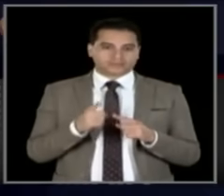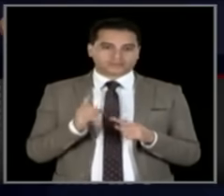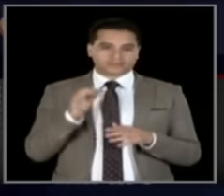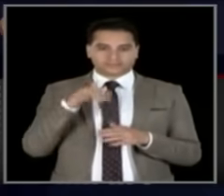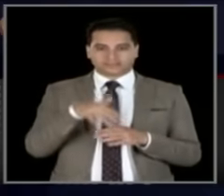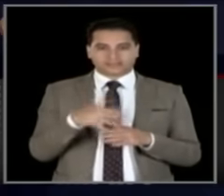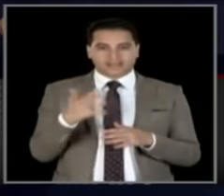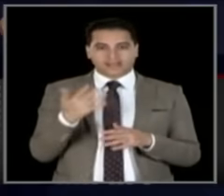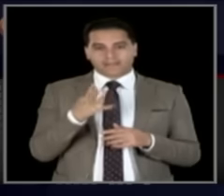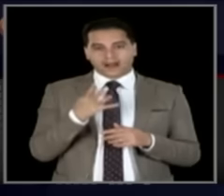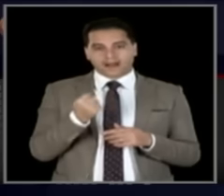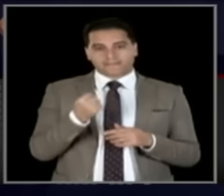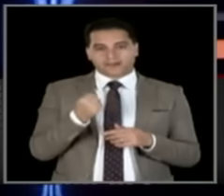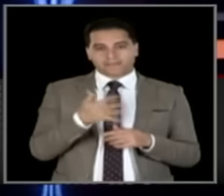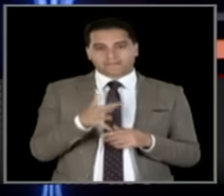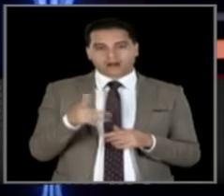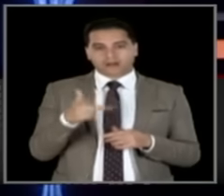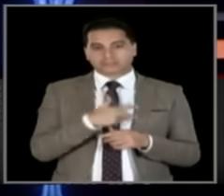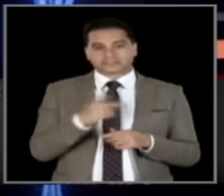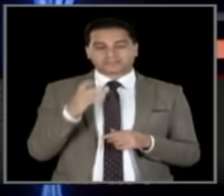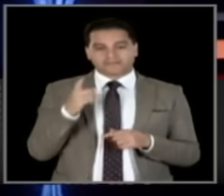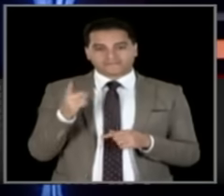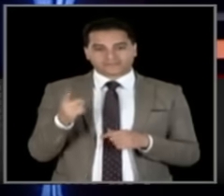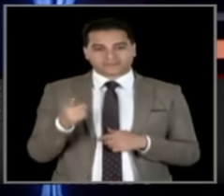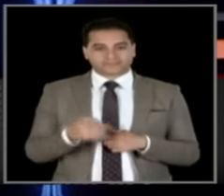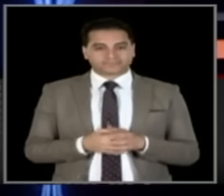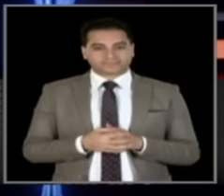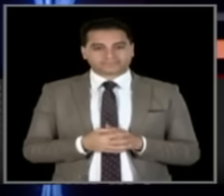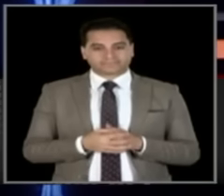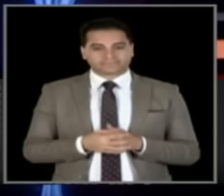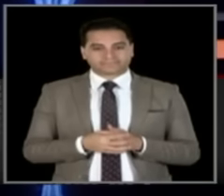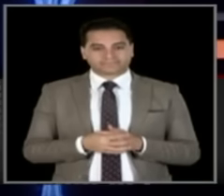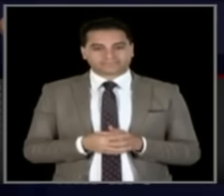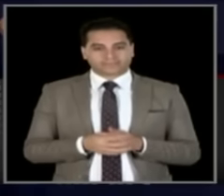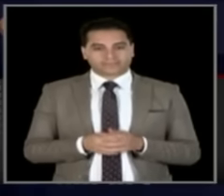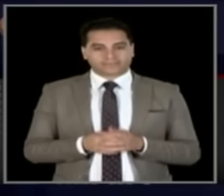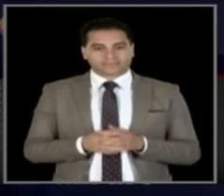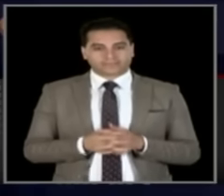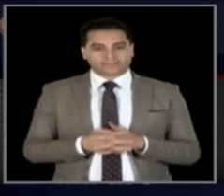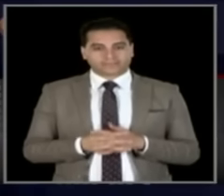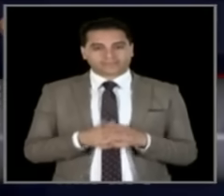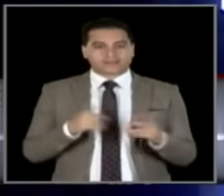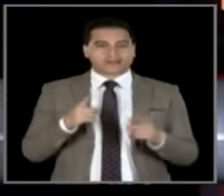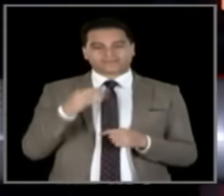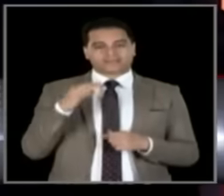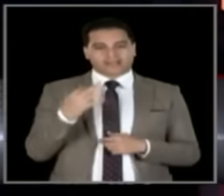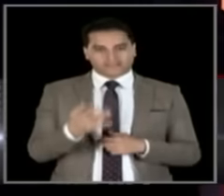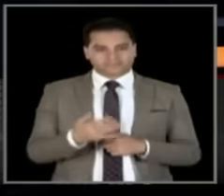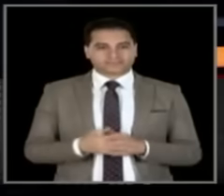من 40 نهر. في إجابة تانية؟ ما عندكوش إجابة؟ لا بصراحة. الهدف